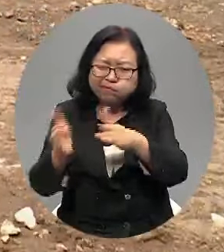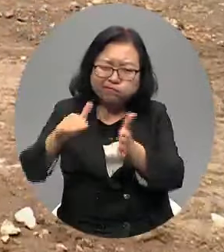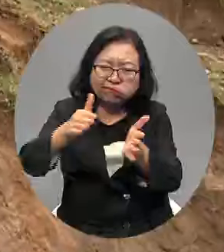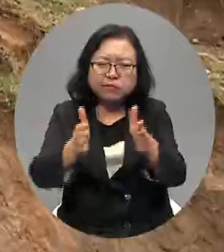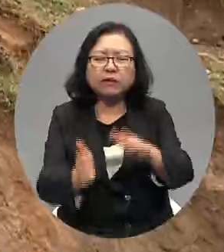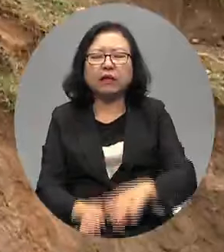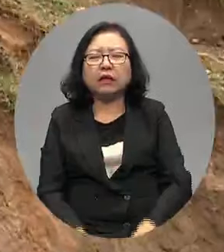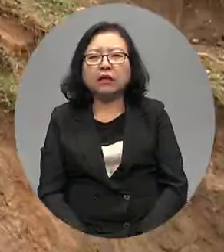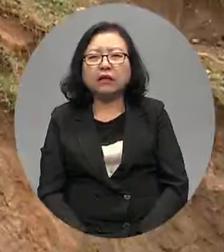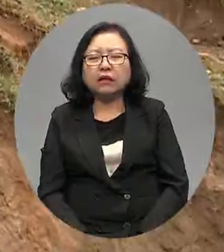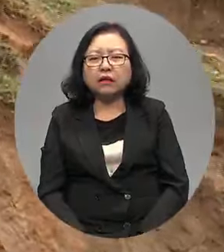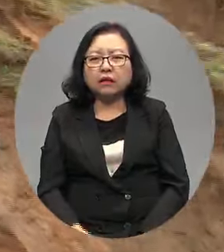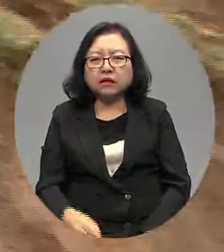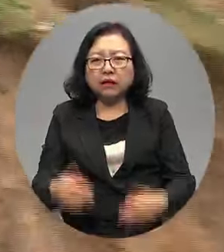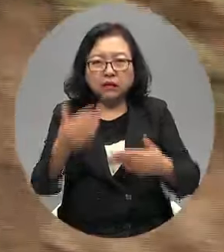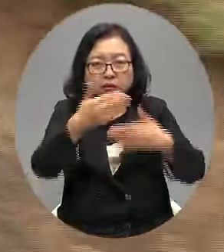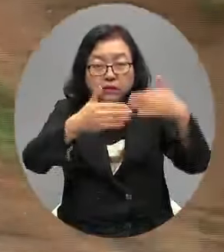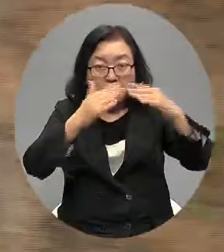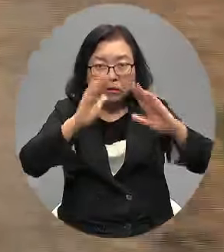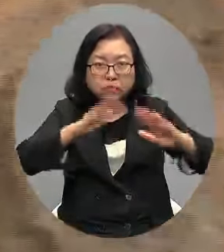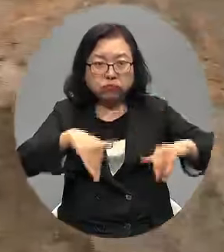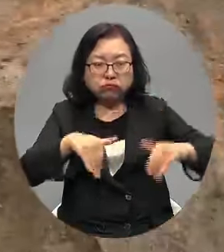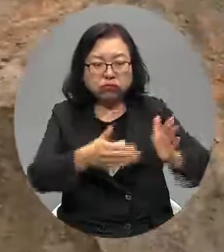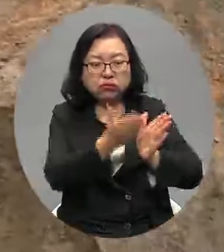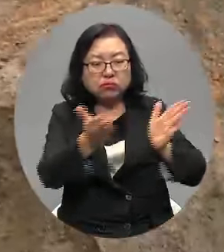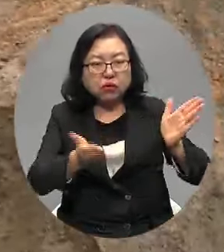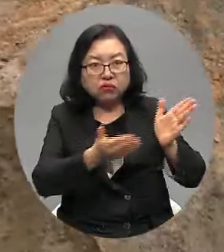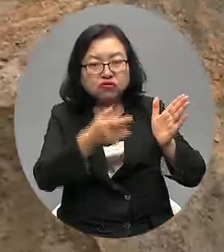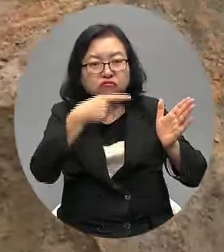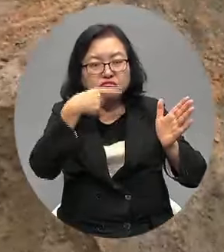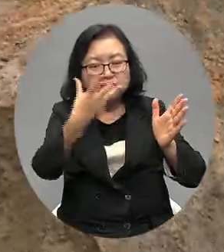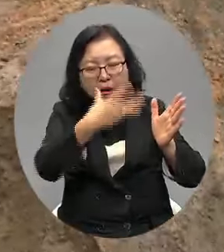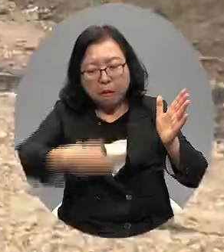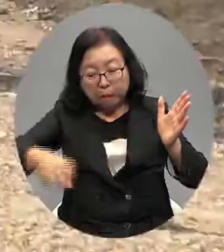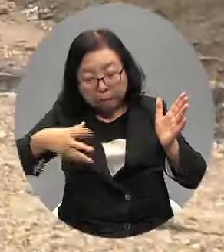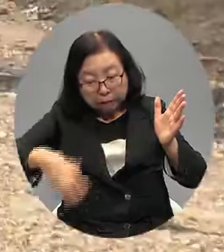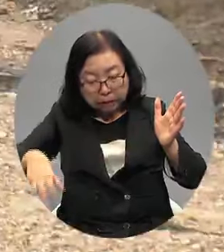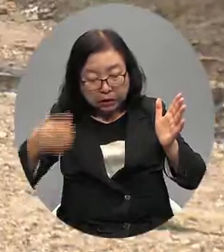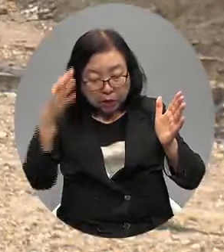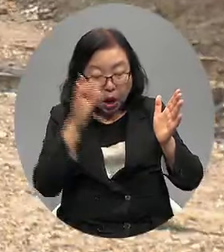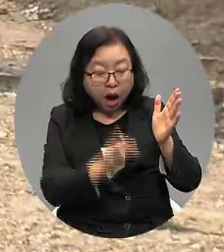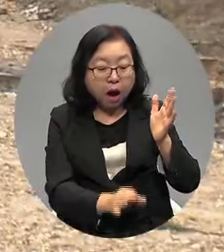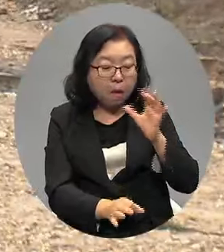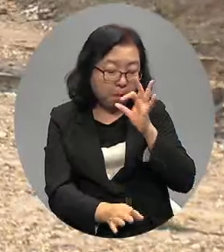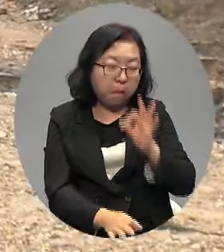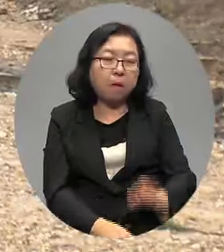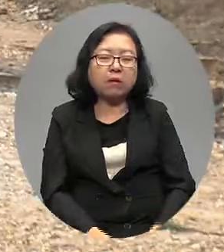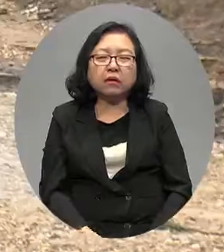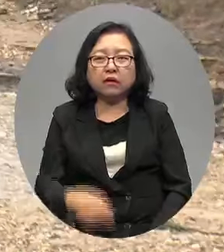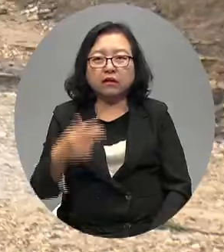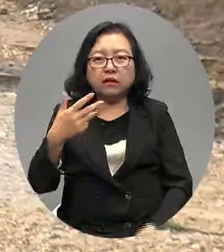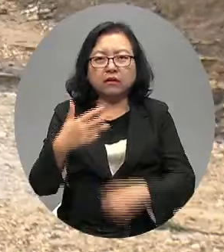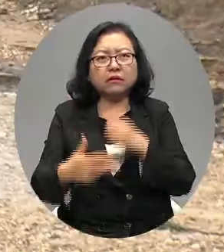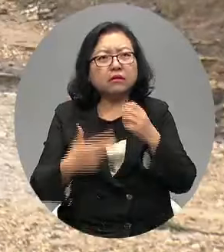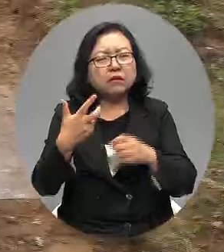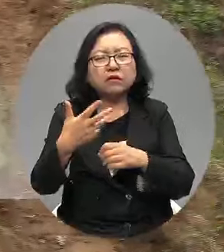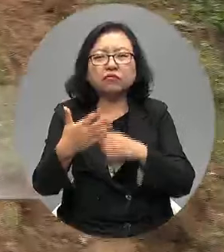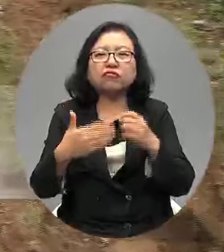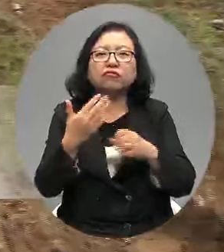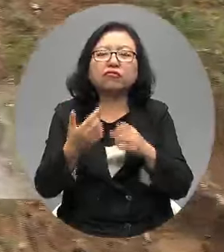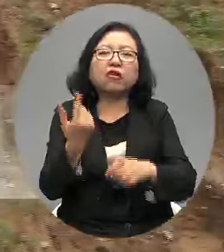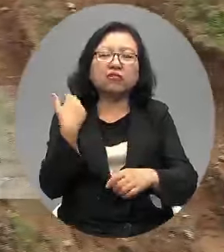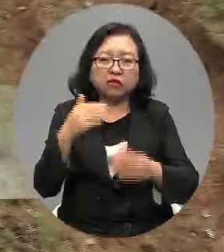했습니다. 제방이 무너진 저수지는 물이 모두 빠져 바닥이 드러났습니다. 79년 된 이 저수지는